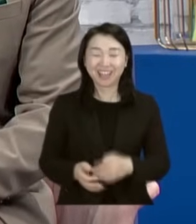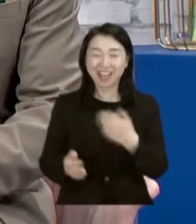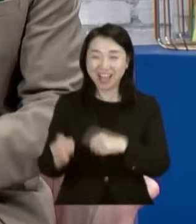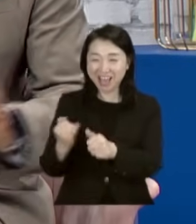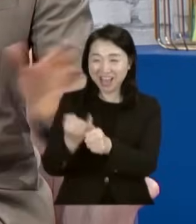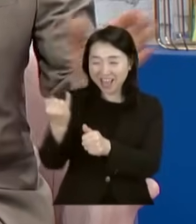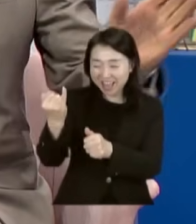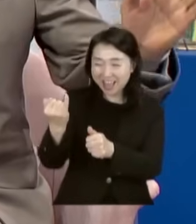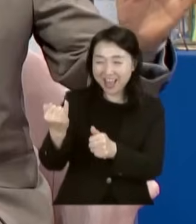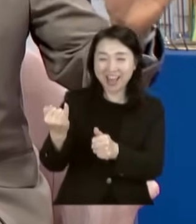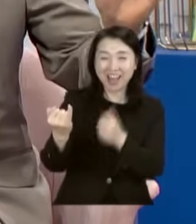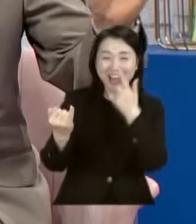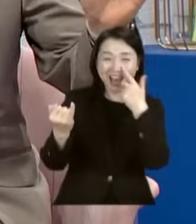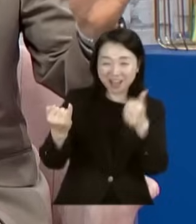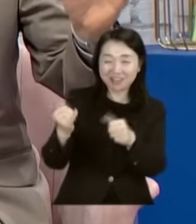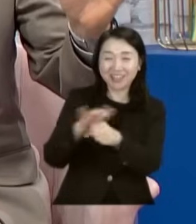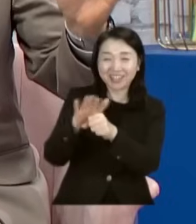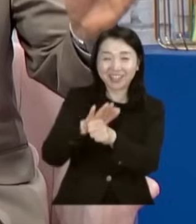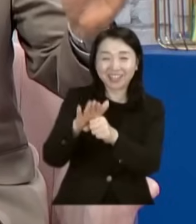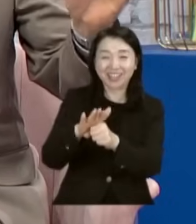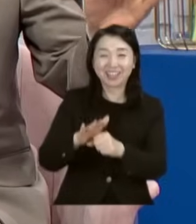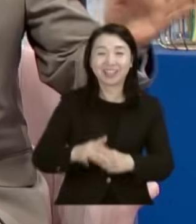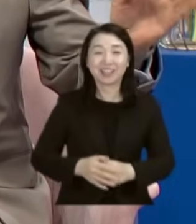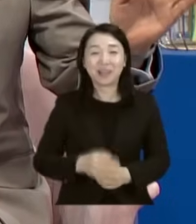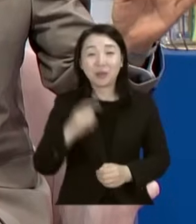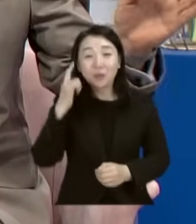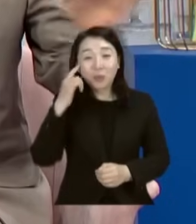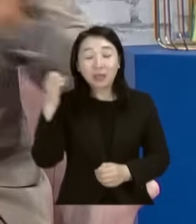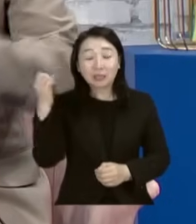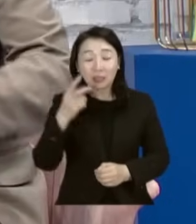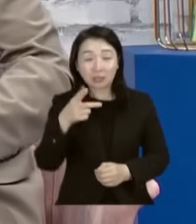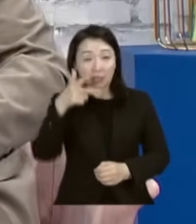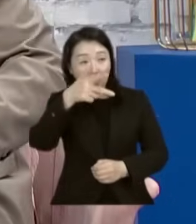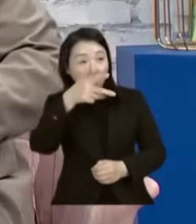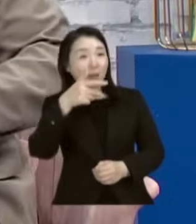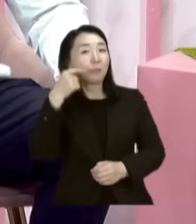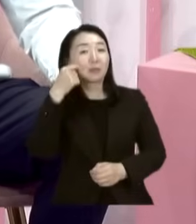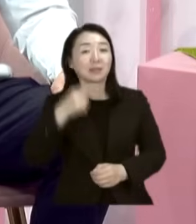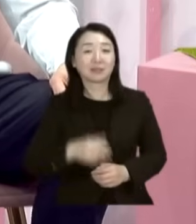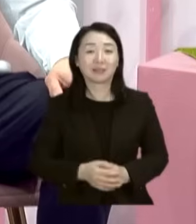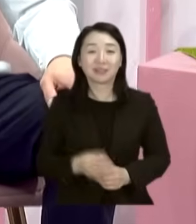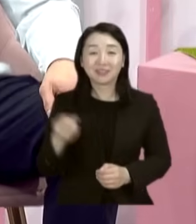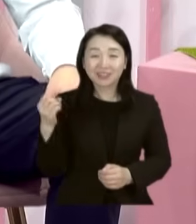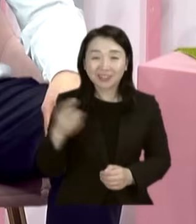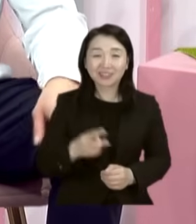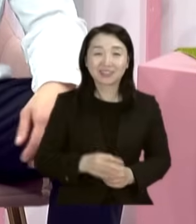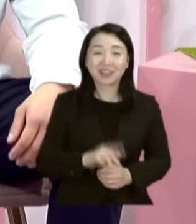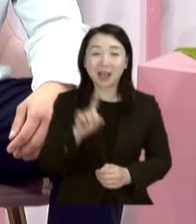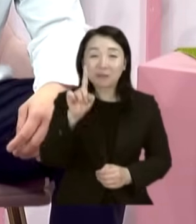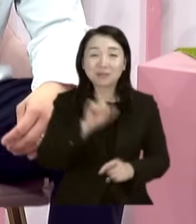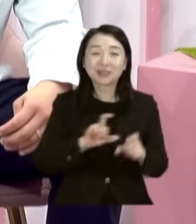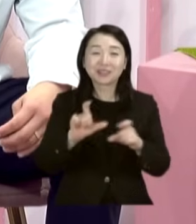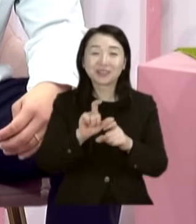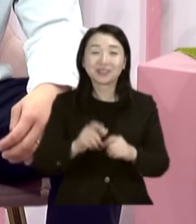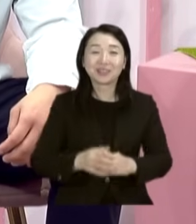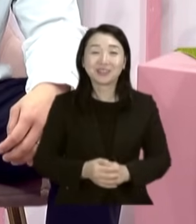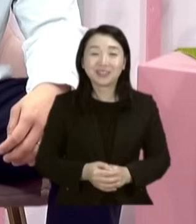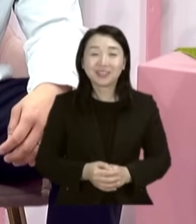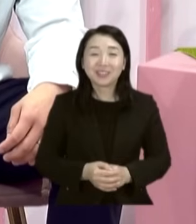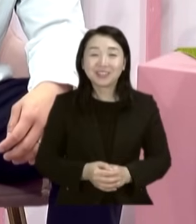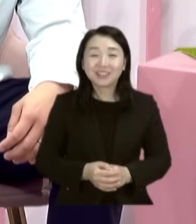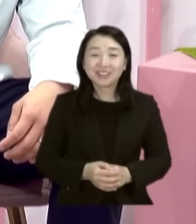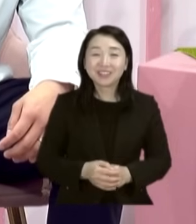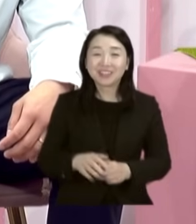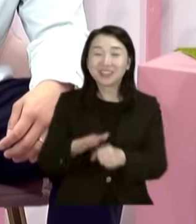시험하 거 거 있잖아요 다시 거 다시 하셔야 되는게 우리 카메라가 놓쳤어 봤어요네 한번 다시 한번 카메라 보시고네